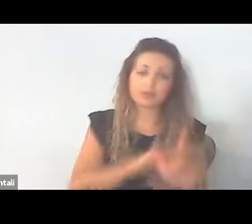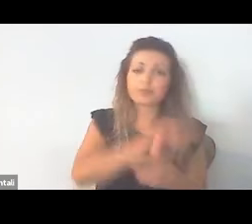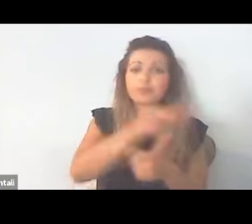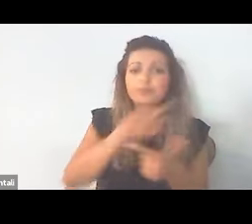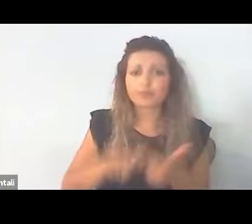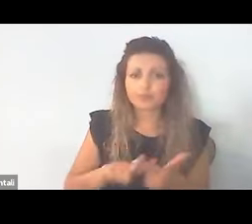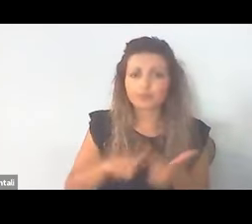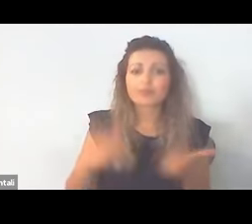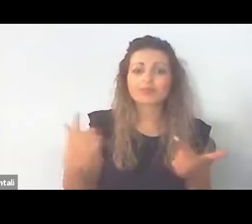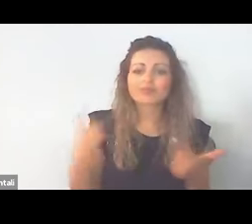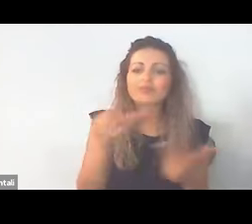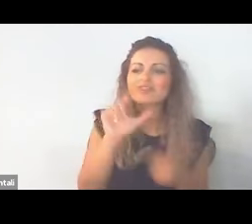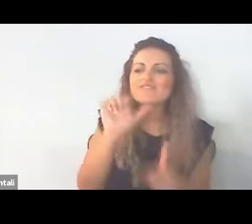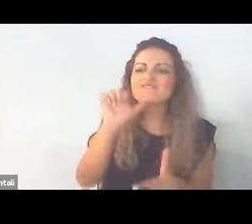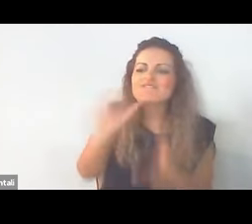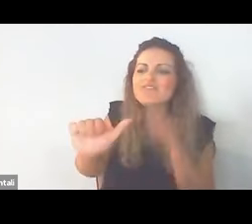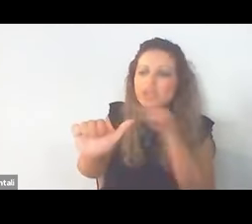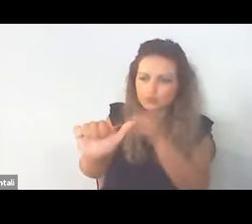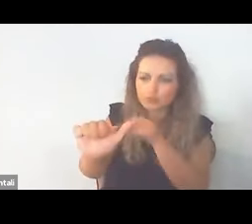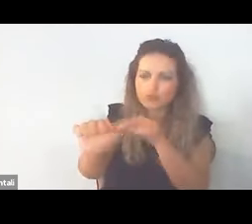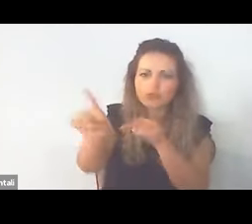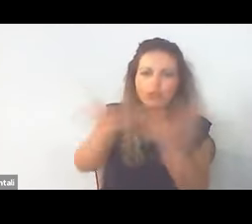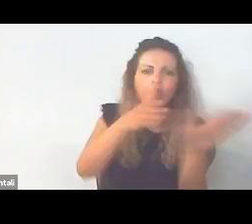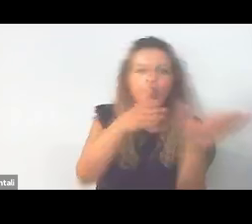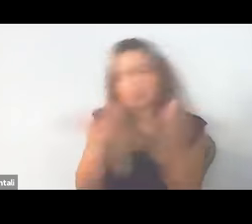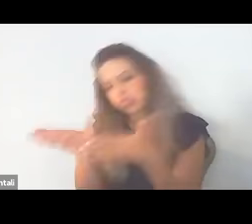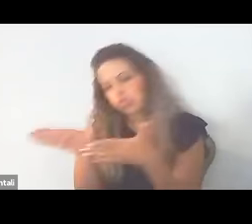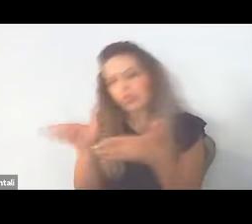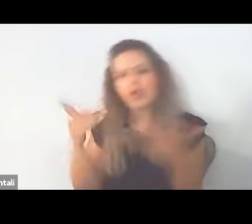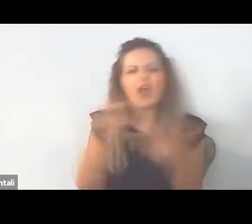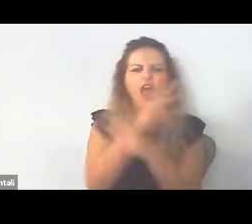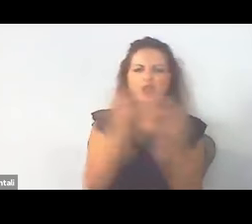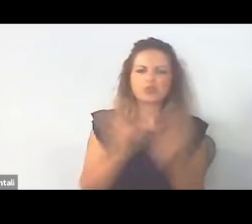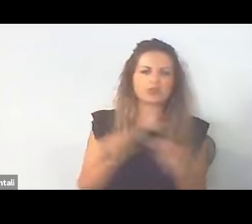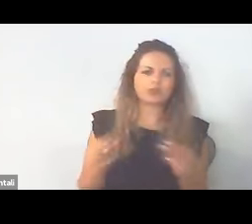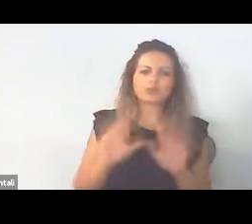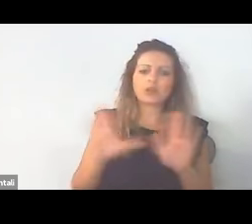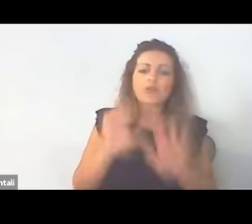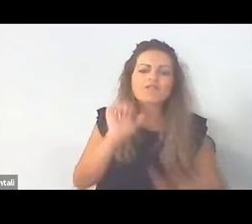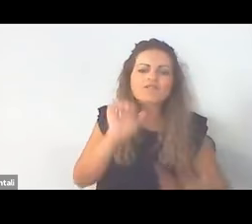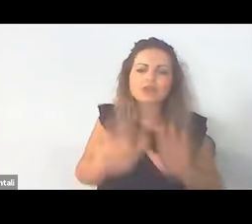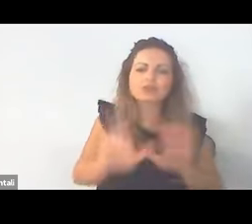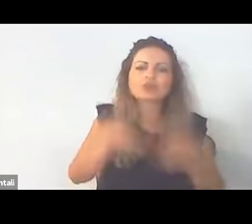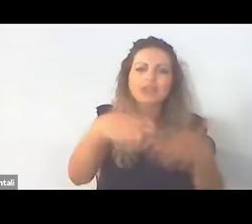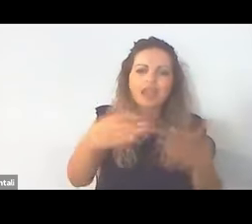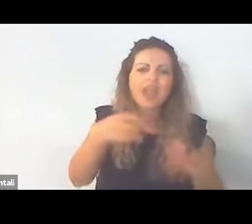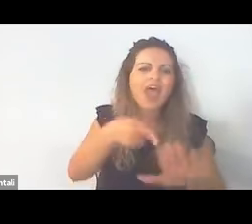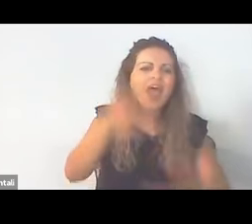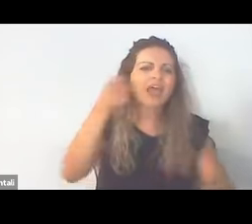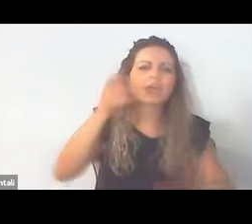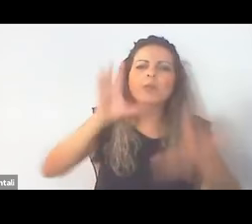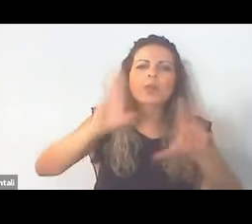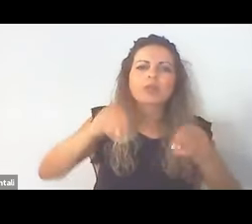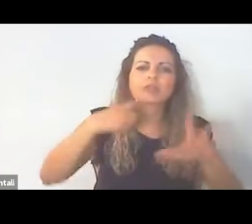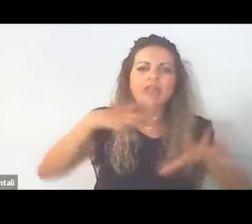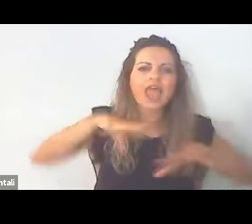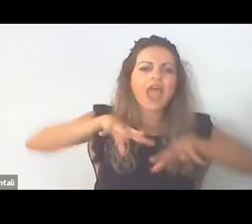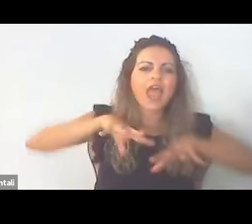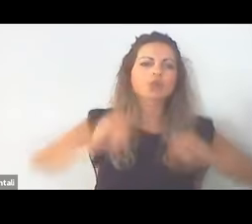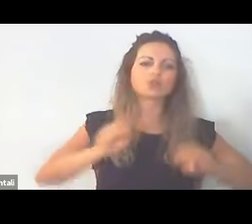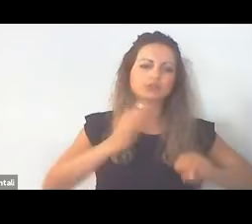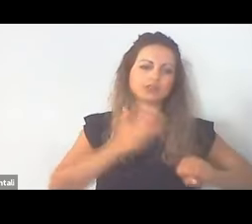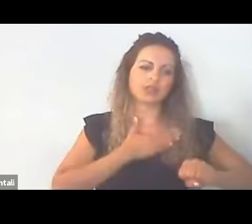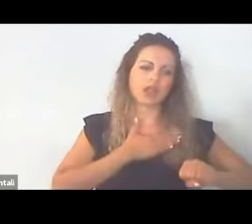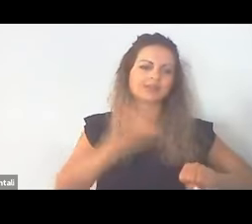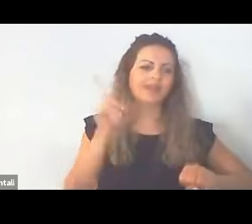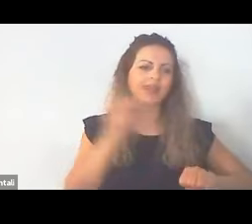βιασμό από αυτό που πραγματικά είναι. Ο βιασμός είναι έγκλημα εξουσίας, δεν έχει να κάνει με το πάθος, δεν έχει να κάνει με την ψυχική ασθένεια, δεν έχει να κάνει